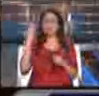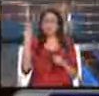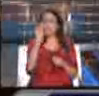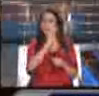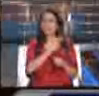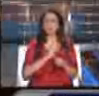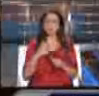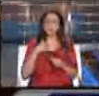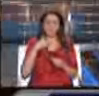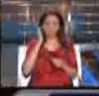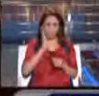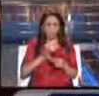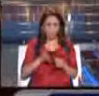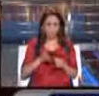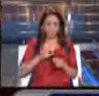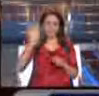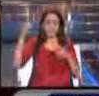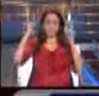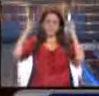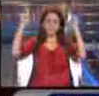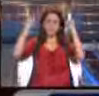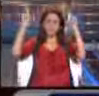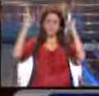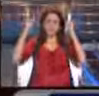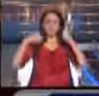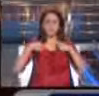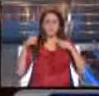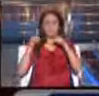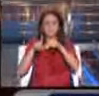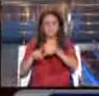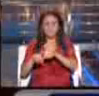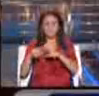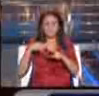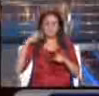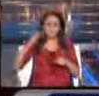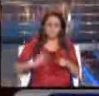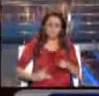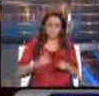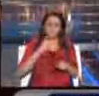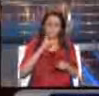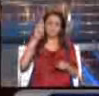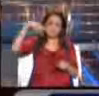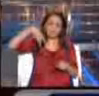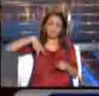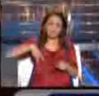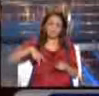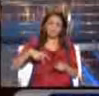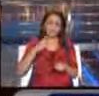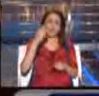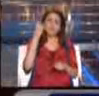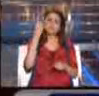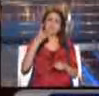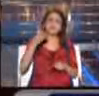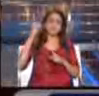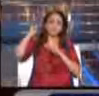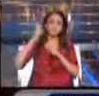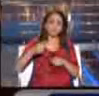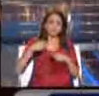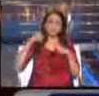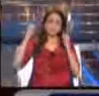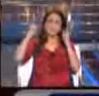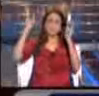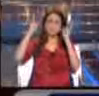انت تتصور انه ناس بيشجعوا نادي انا بنتمي ليه بقى يعني من الصغر، من سن 7 سنين، يعني داخل في 45 سنه بشجع هذا